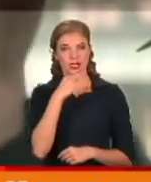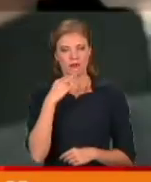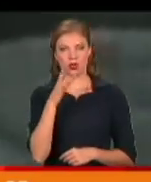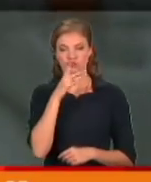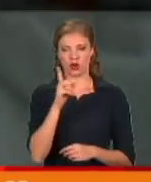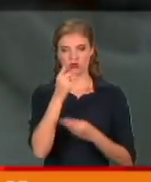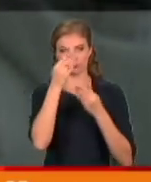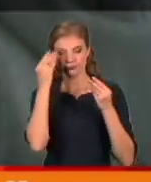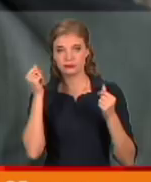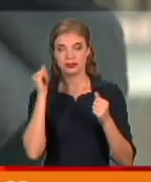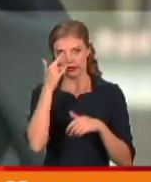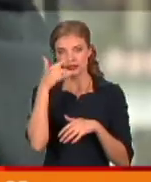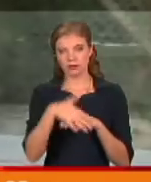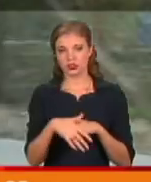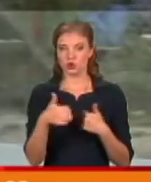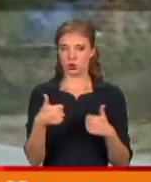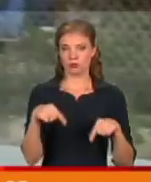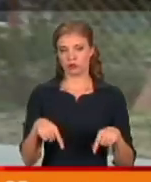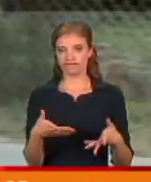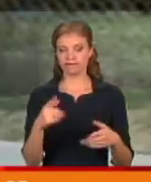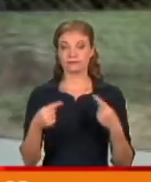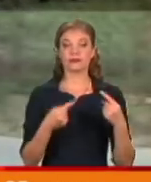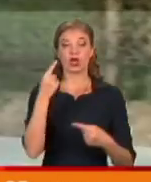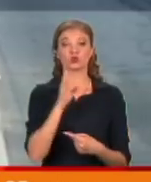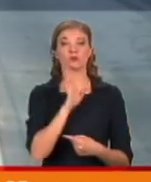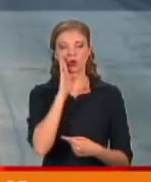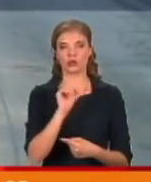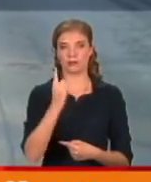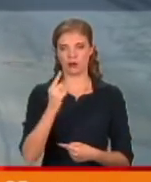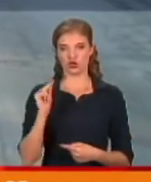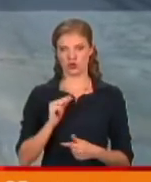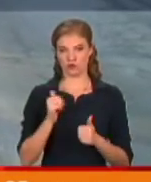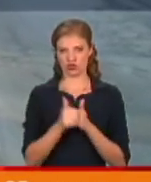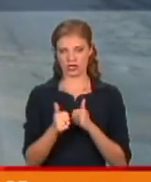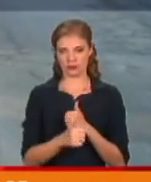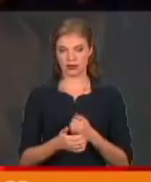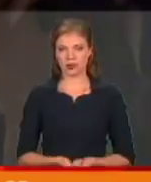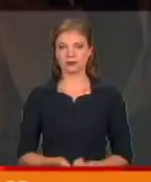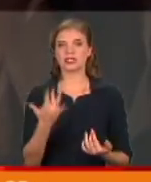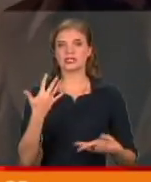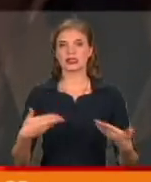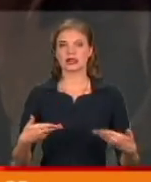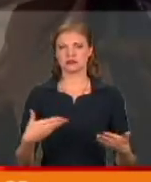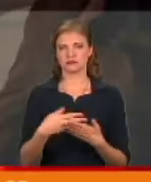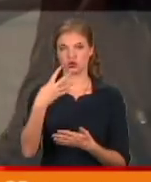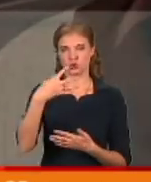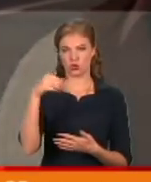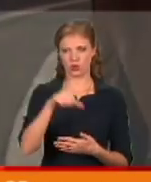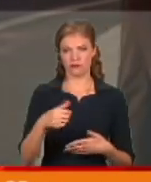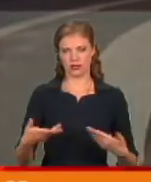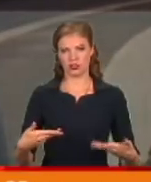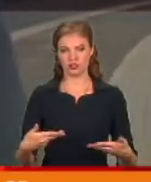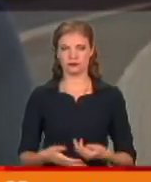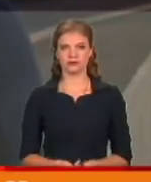аби оговтатися і збагнути, чи добре тут. Вже наступного ранку перша робоча зміна. А скільки йти? Хвилин 40 десь.